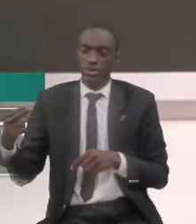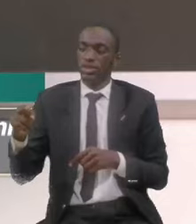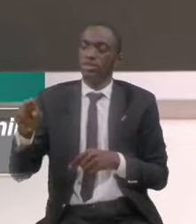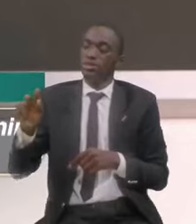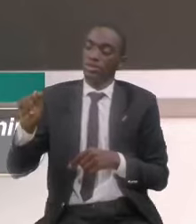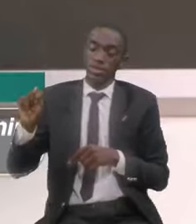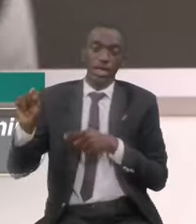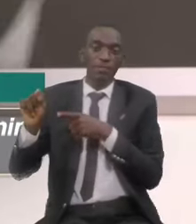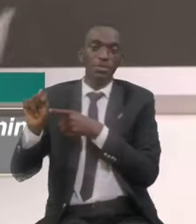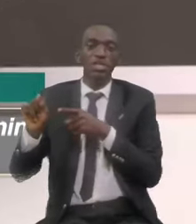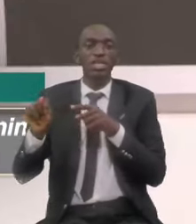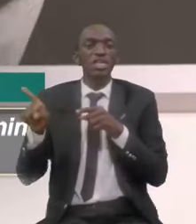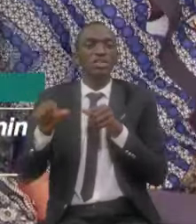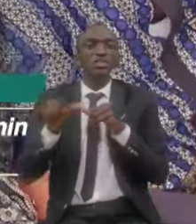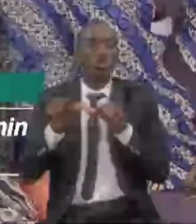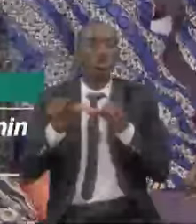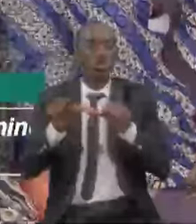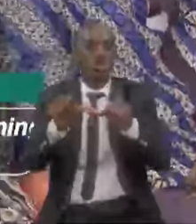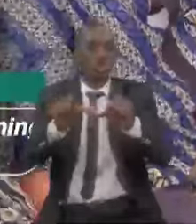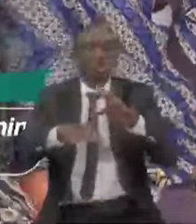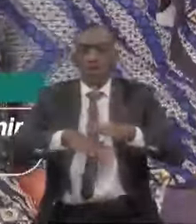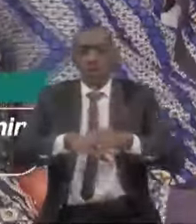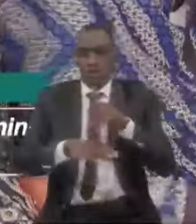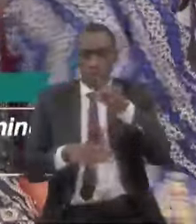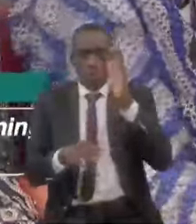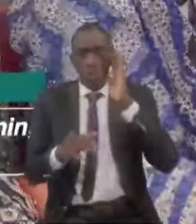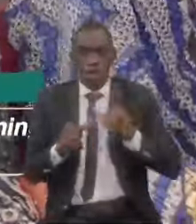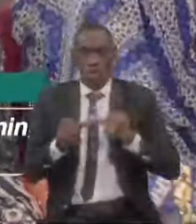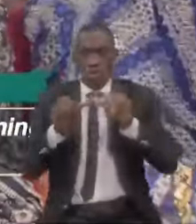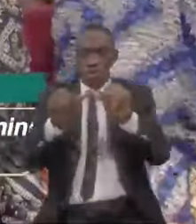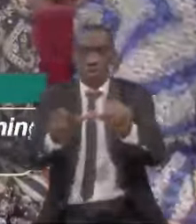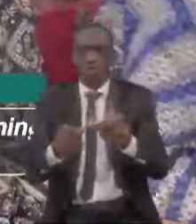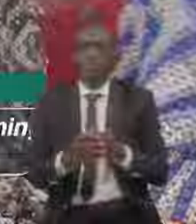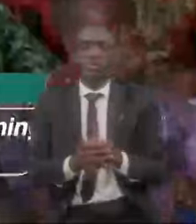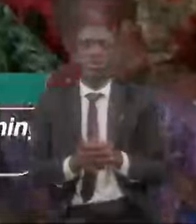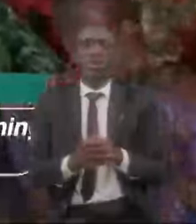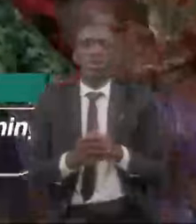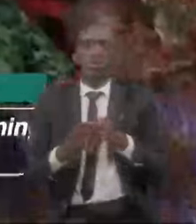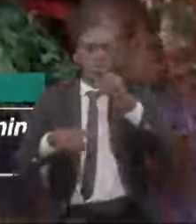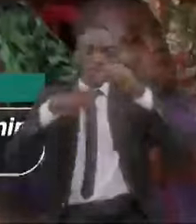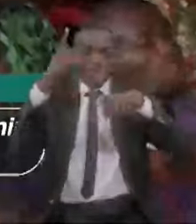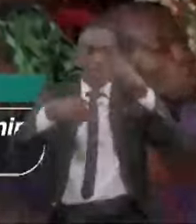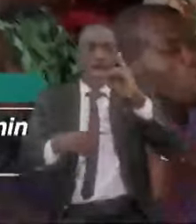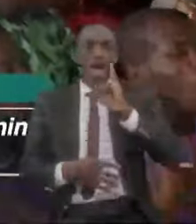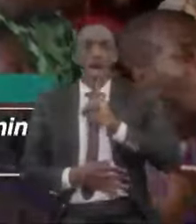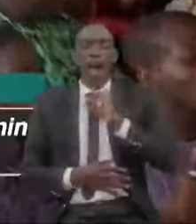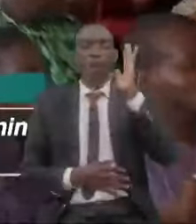elle avance. Tu vas avancer. Je vais avancer.